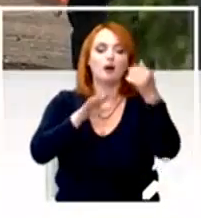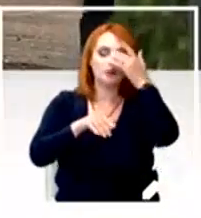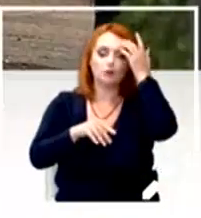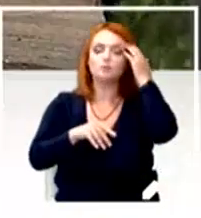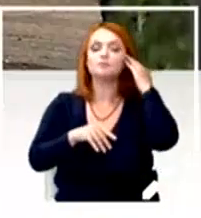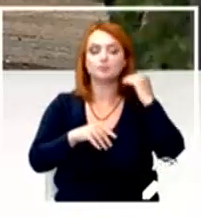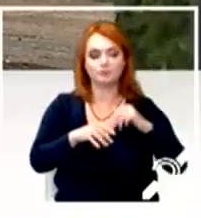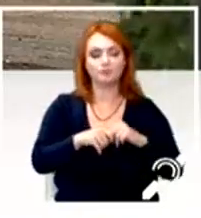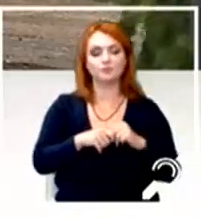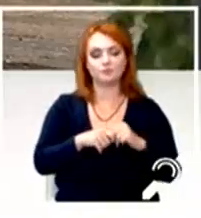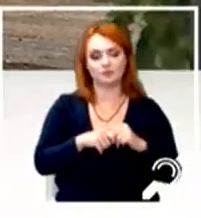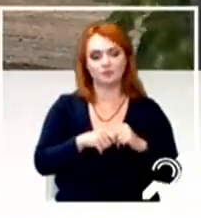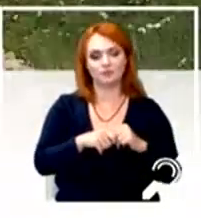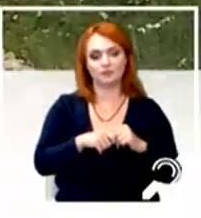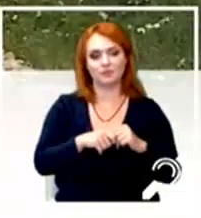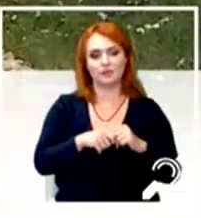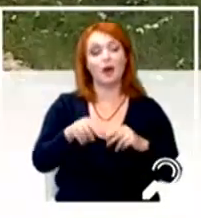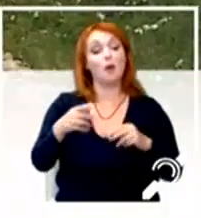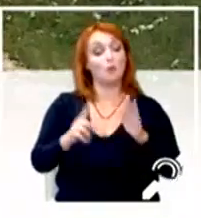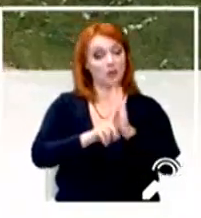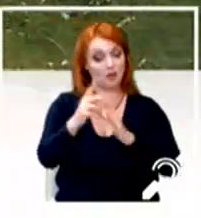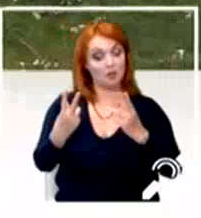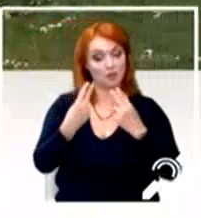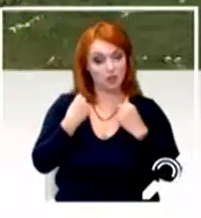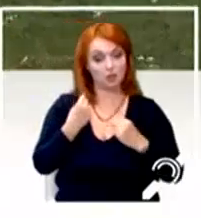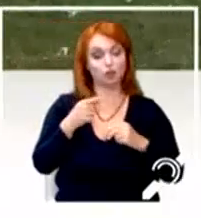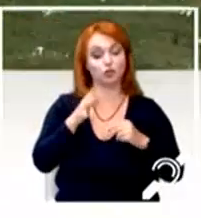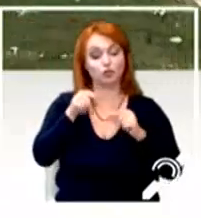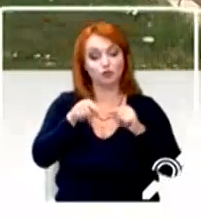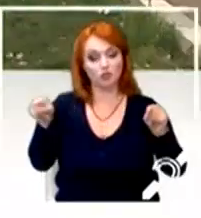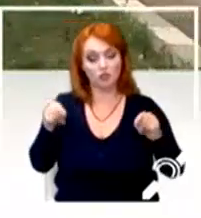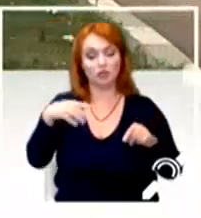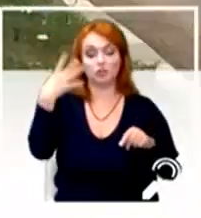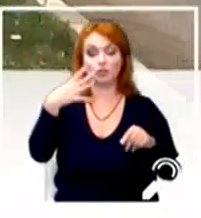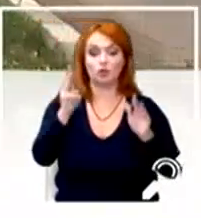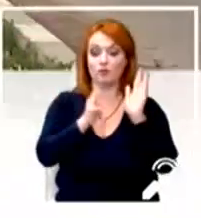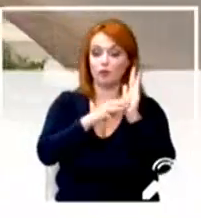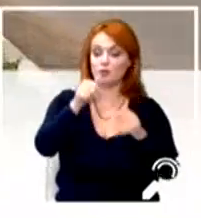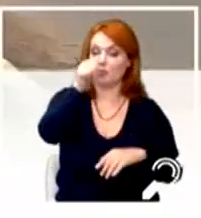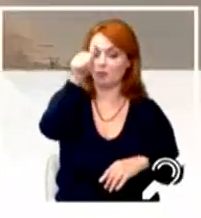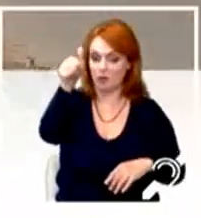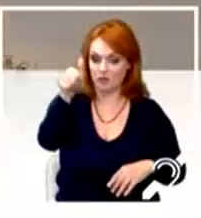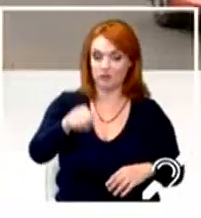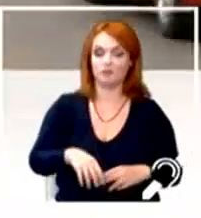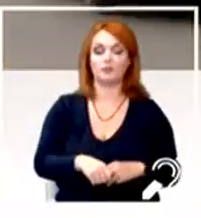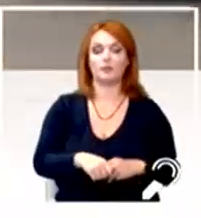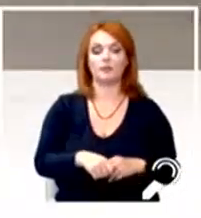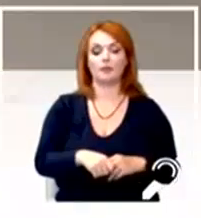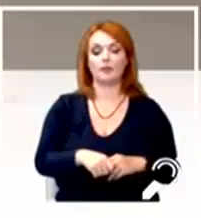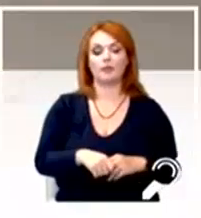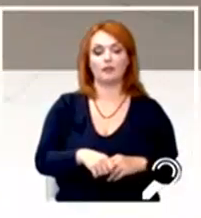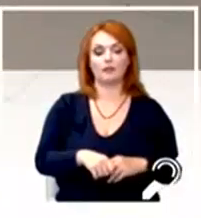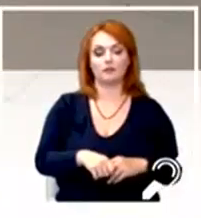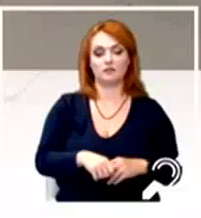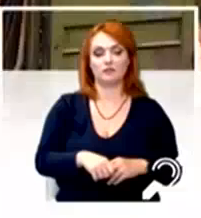în 48 de luni. Deci acolo este un grafic special care îl generează programul. La